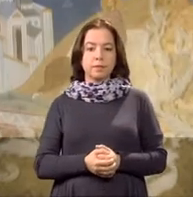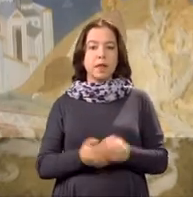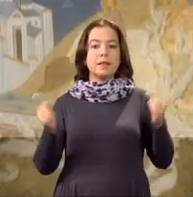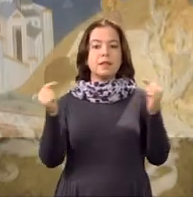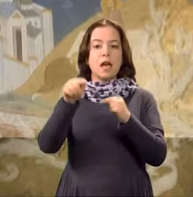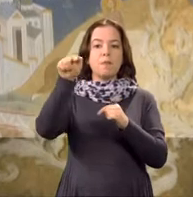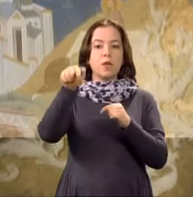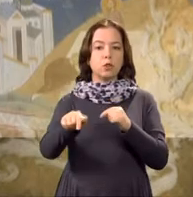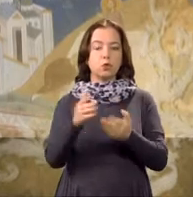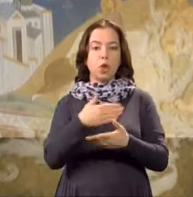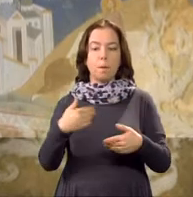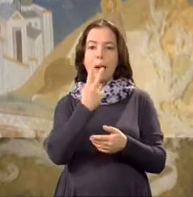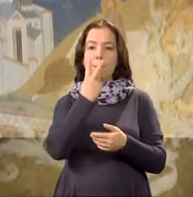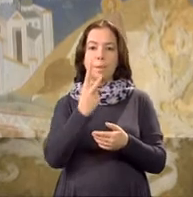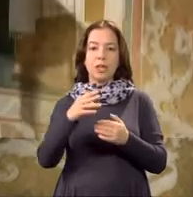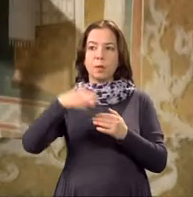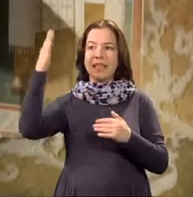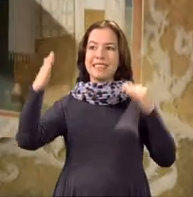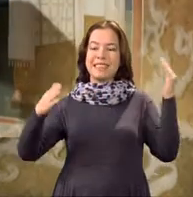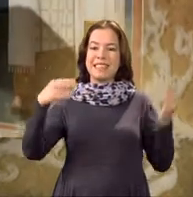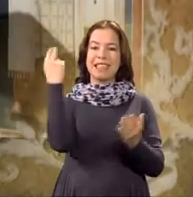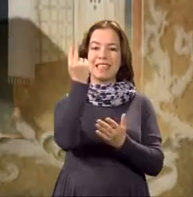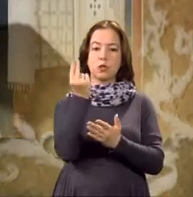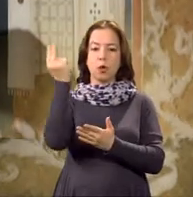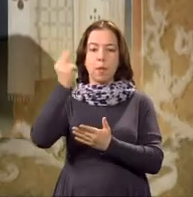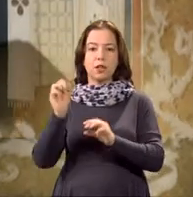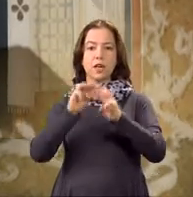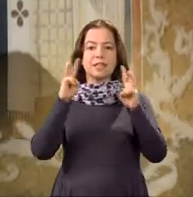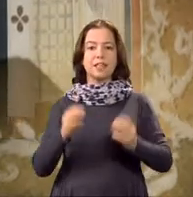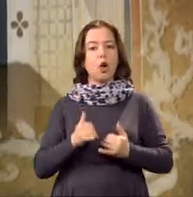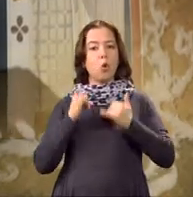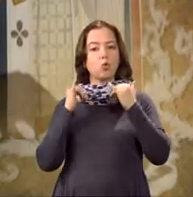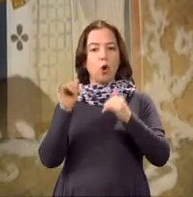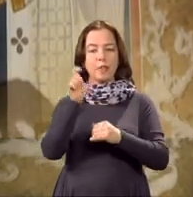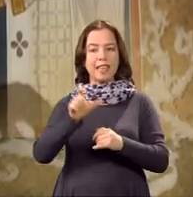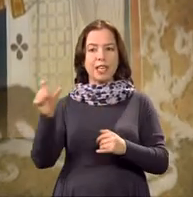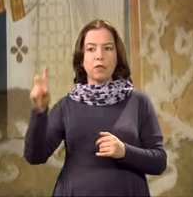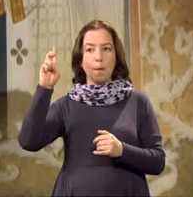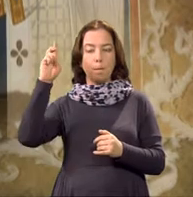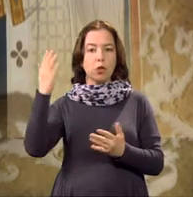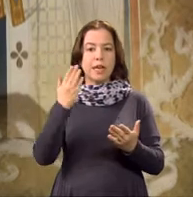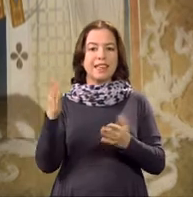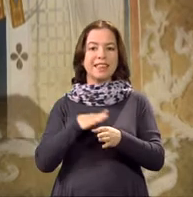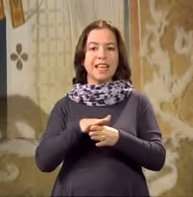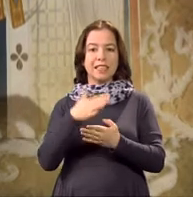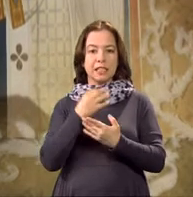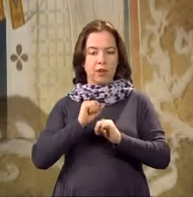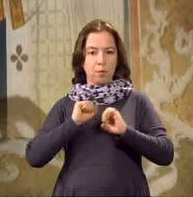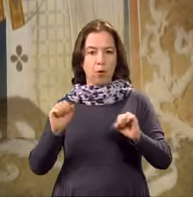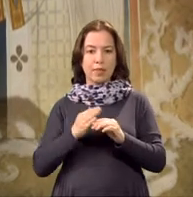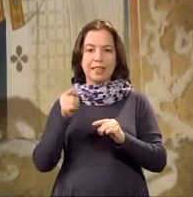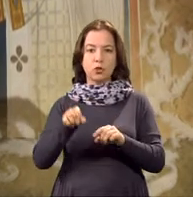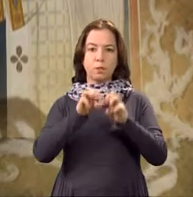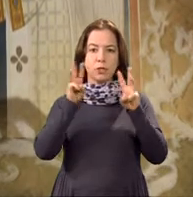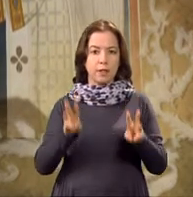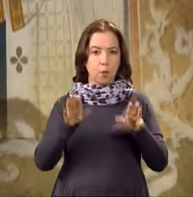Саме тут ми бачимо настінне зображення святих угодників Божих, які несли свій подвиг на цьому